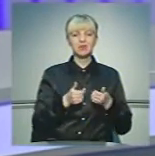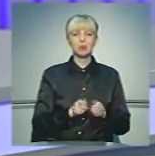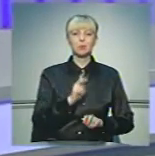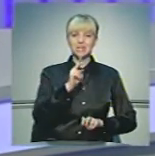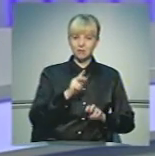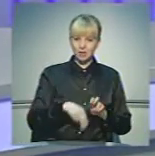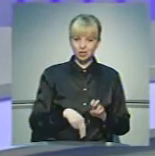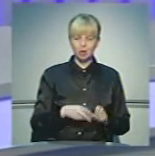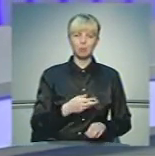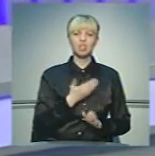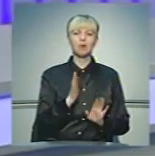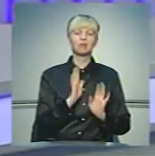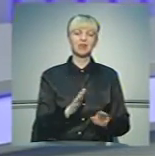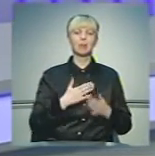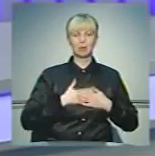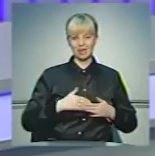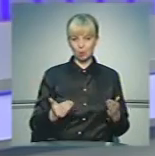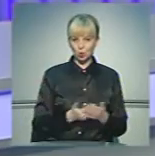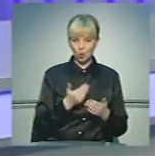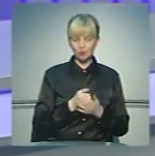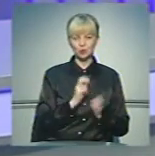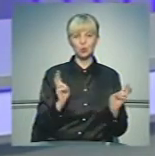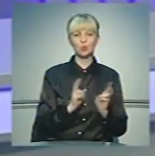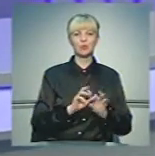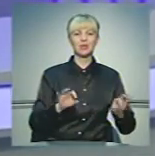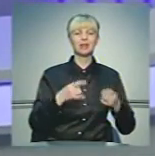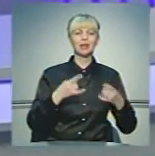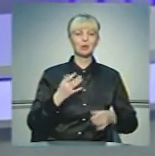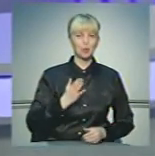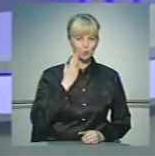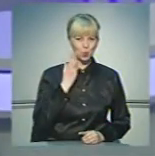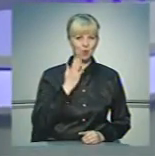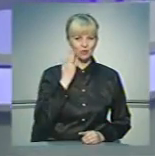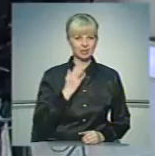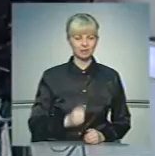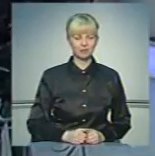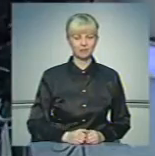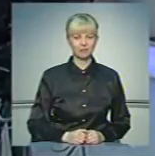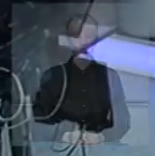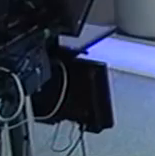завершено. Бажаю вам тільки приємних новин. До зустрічі в ефірі телеканалу «Буковина».